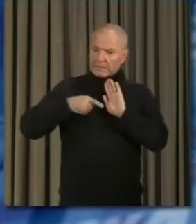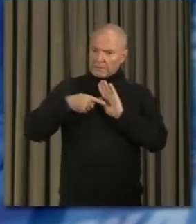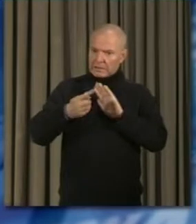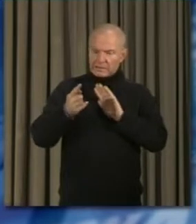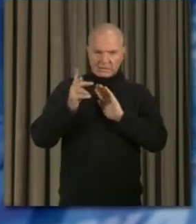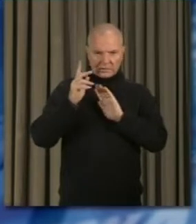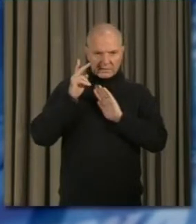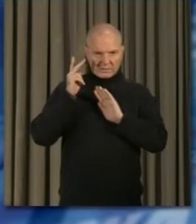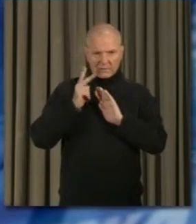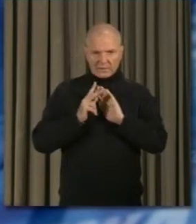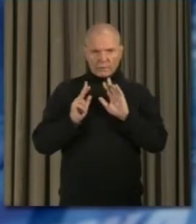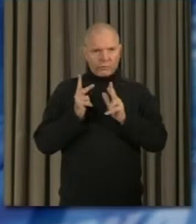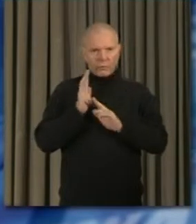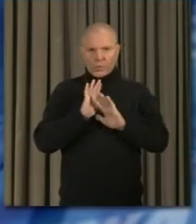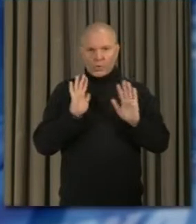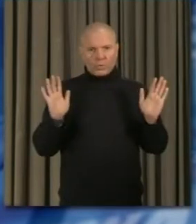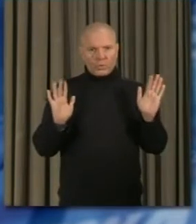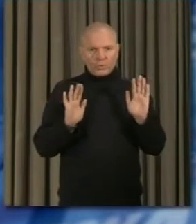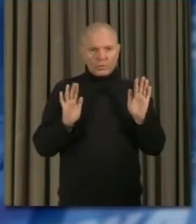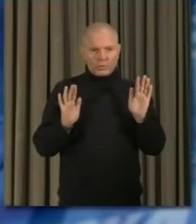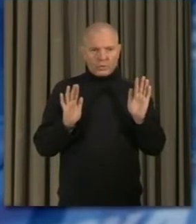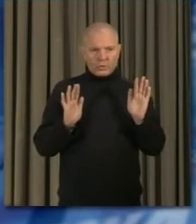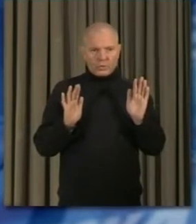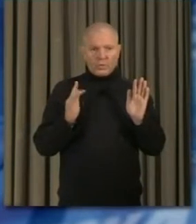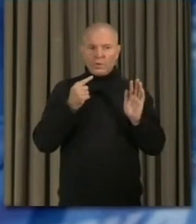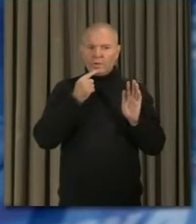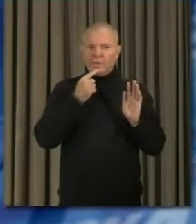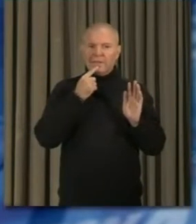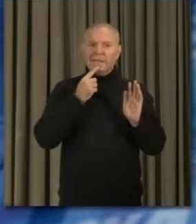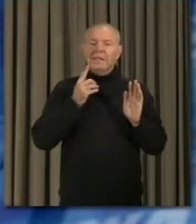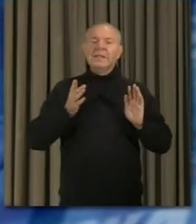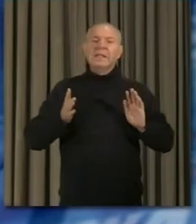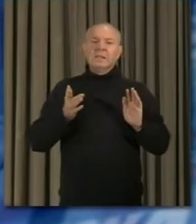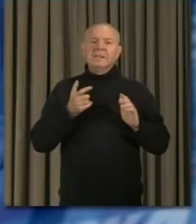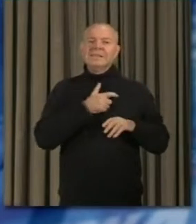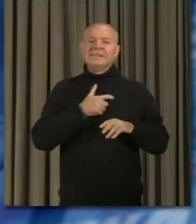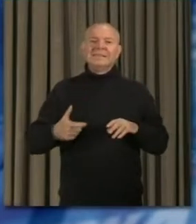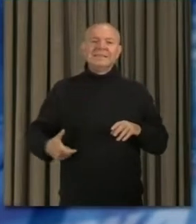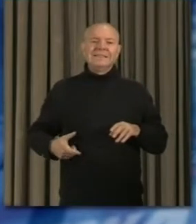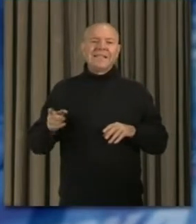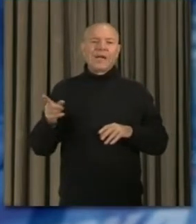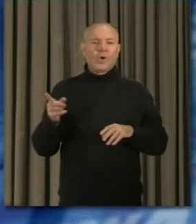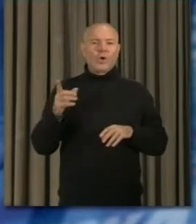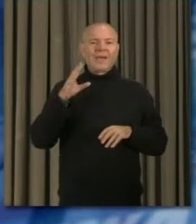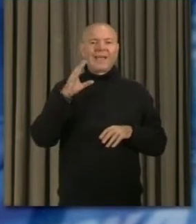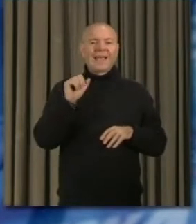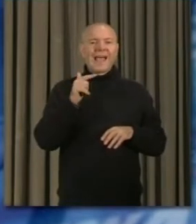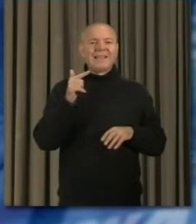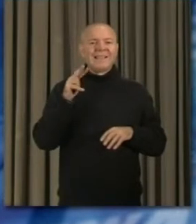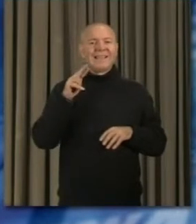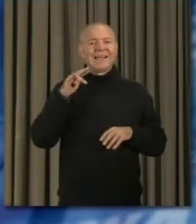che si deciderà anche la sorte delle primarie a Domodossola con il sindaco Catrini che comunque rimane in pista. Certo.